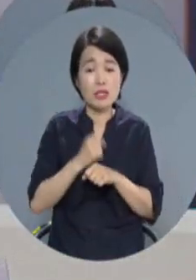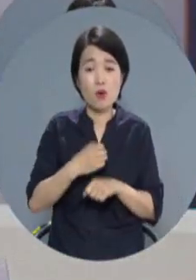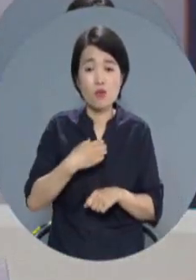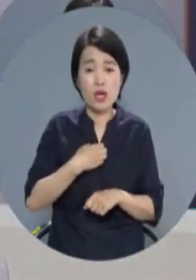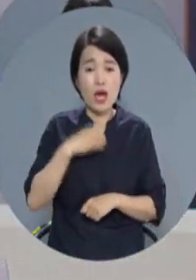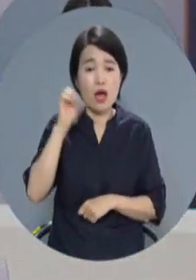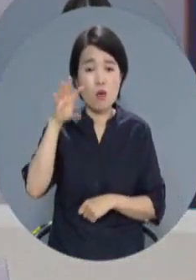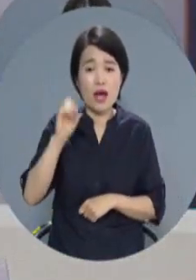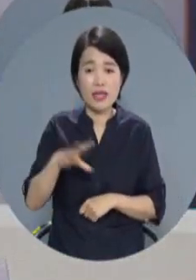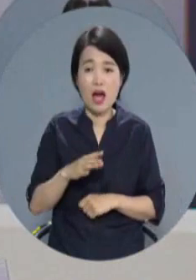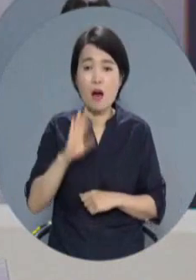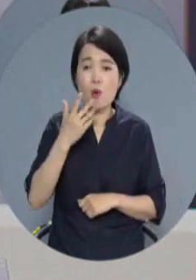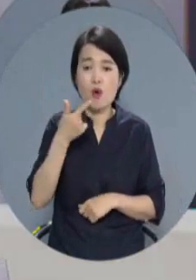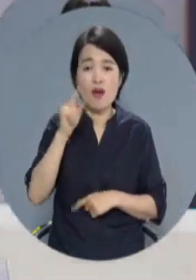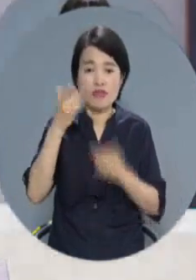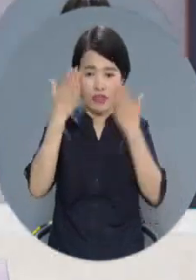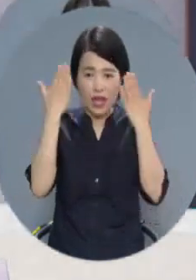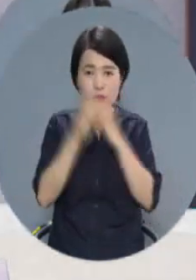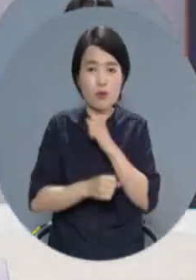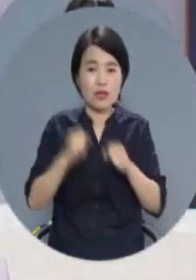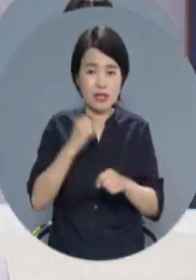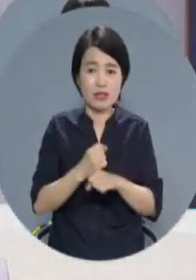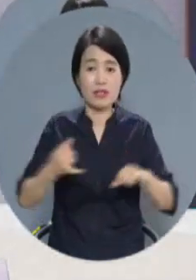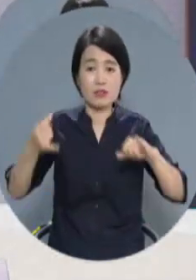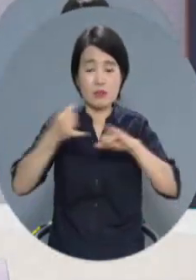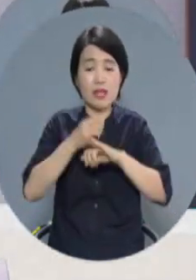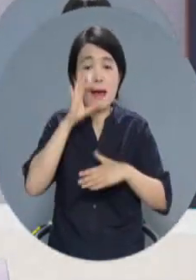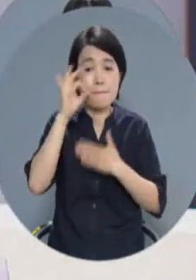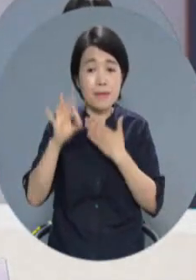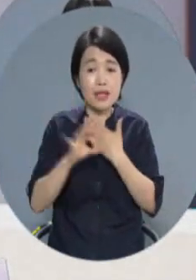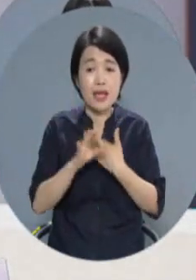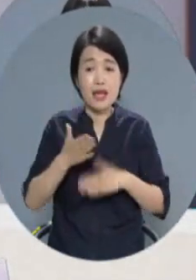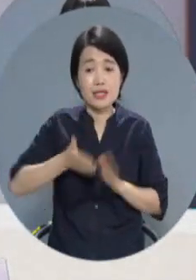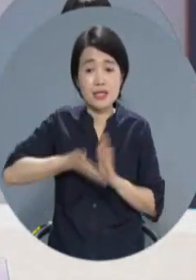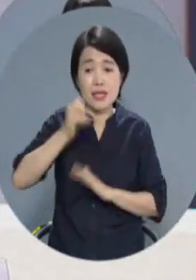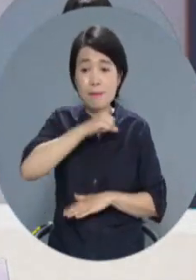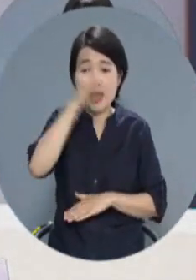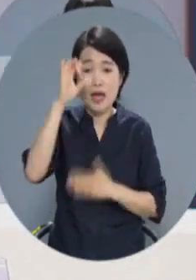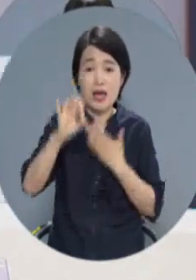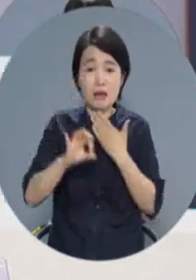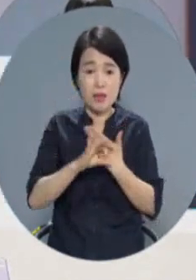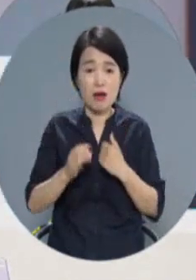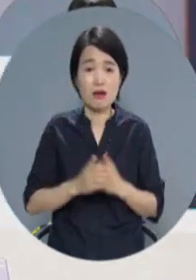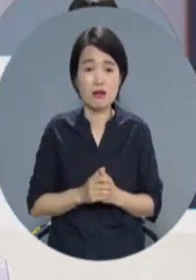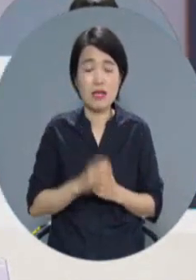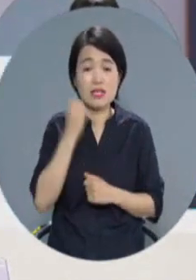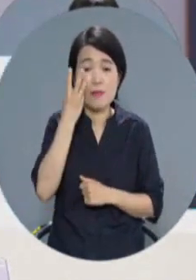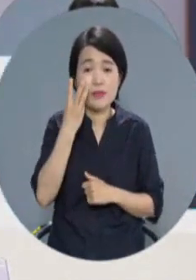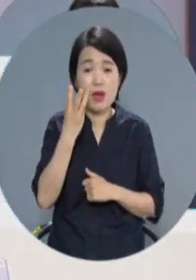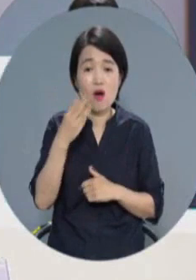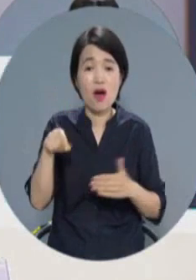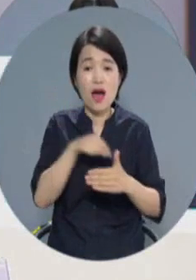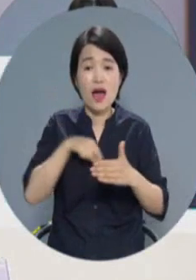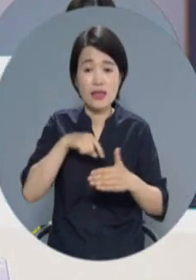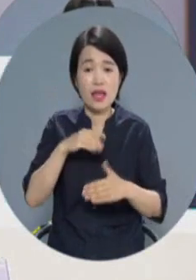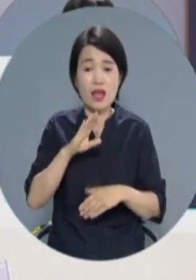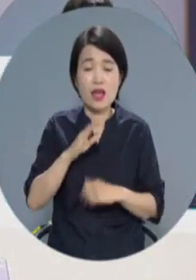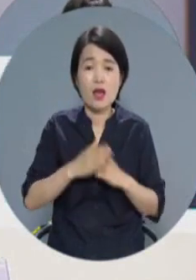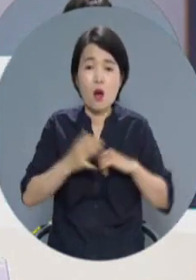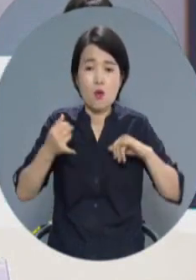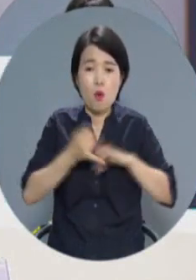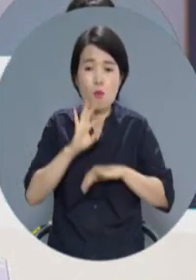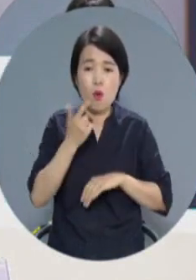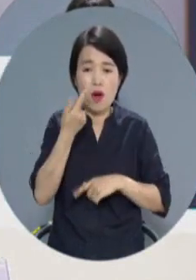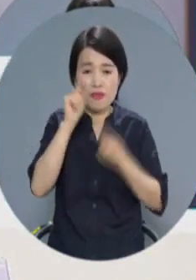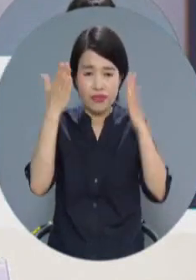광양 보건대 회생을 약속했습니다. 만약 제가 시장이 된다면 3개월 이내로 반드시